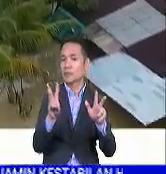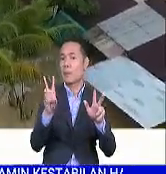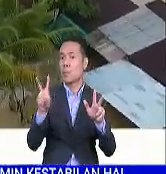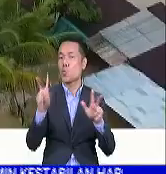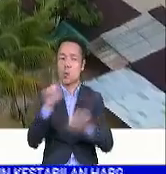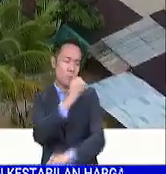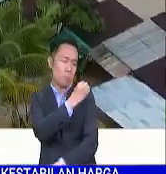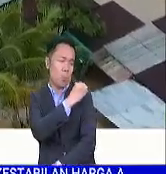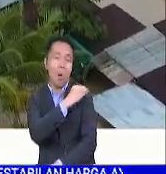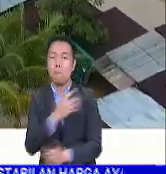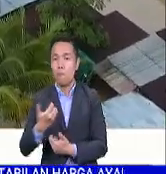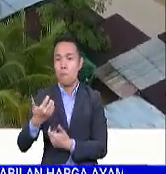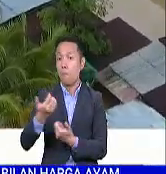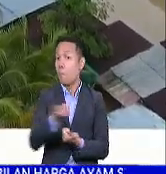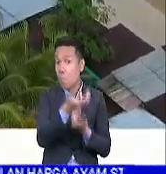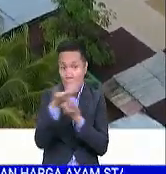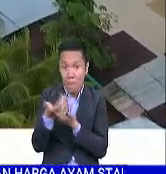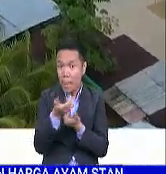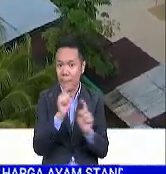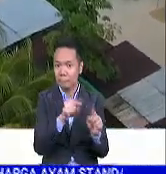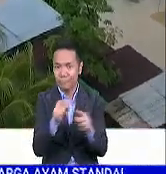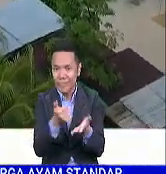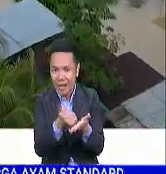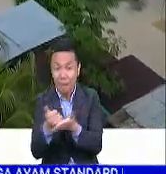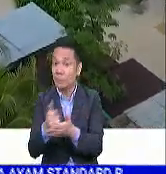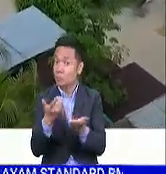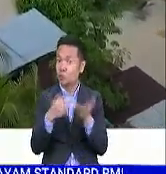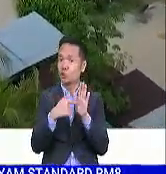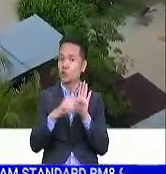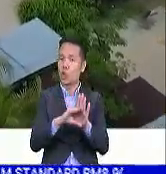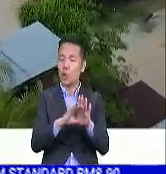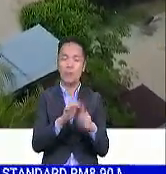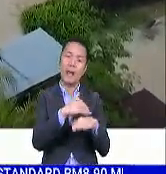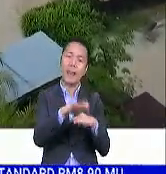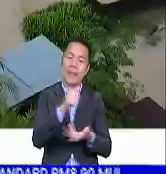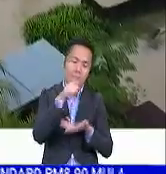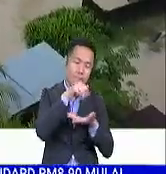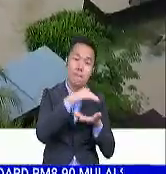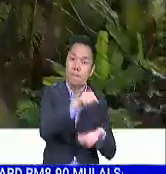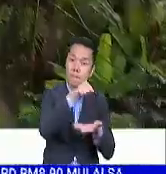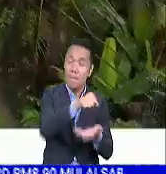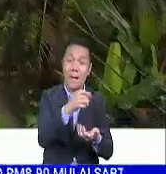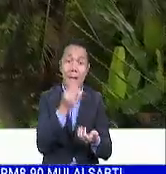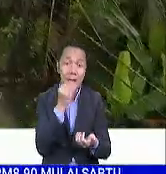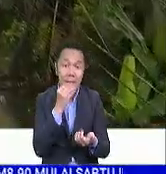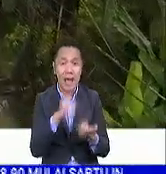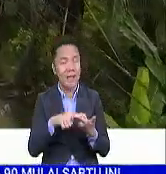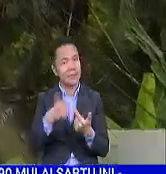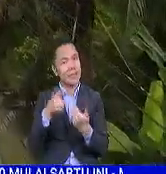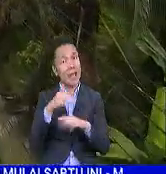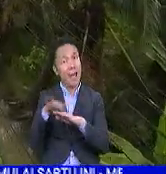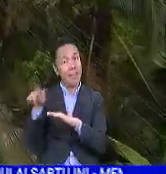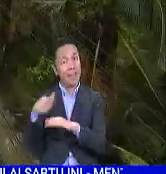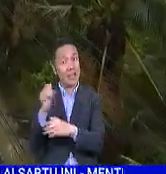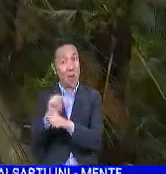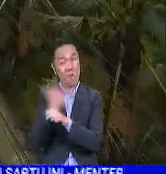3,652 pegawai bomba. Antara misi berkenaan ialah menghantar bantuan makanan, pemindahan mangsa positif COVID-19 ke hospital